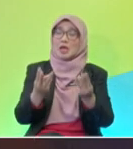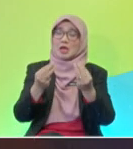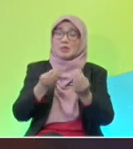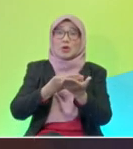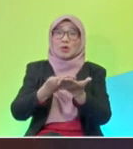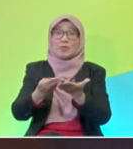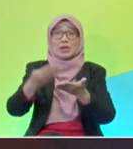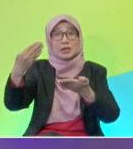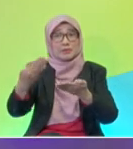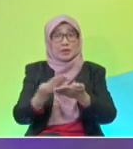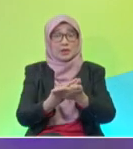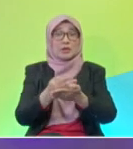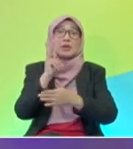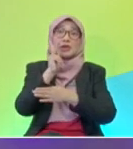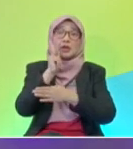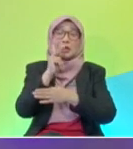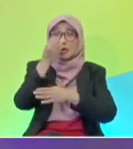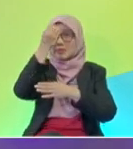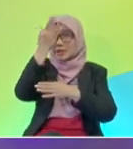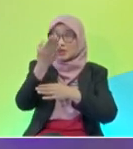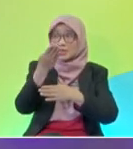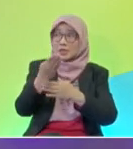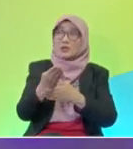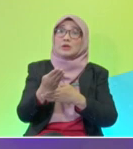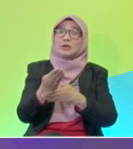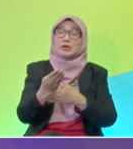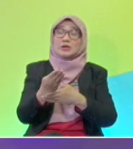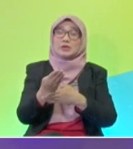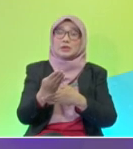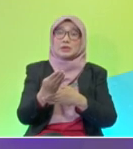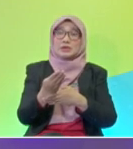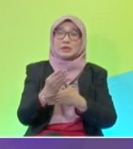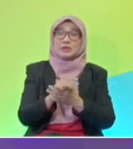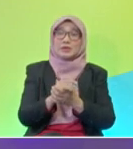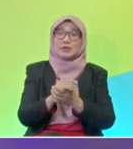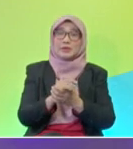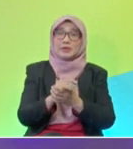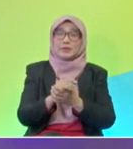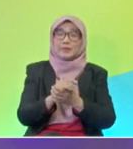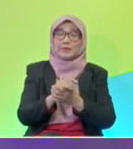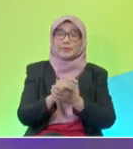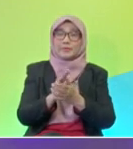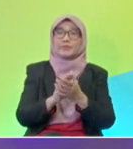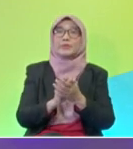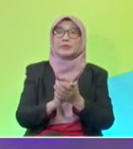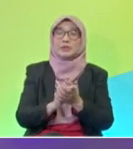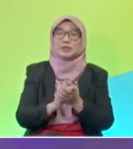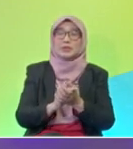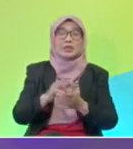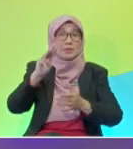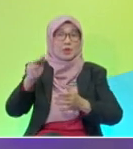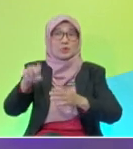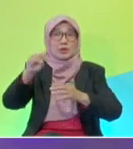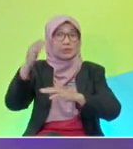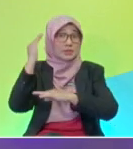betul kakaknya menyarankan supaya Cikgu minta murid-murid dengar ya apa yang Cikgu bualkan bersama Kak Mira sebab ini berkaitan